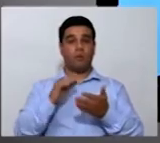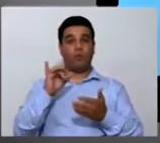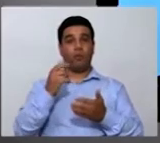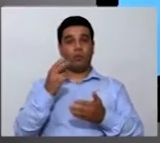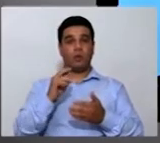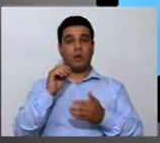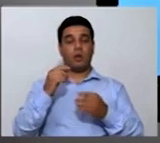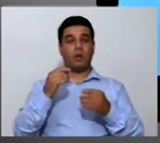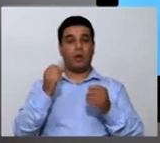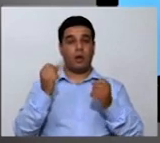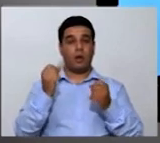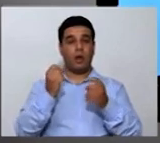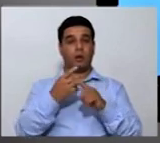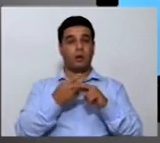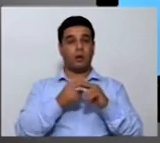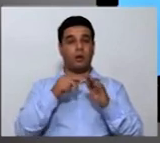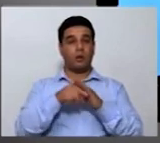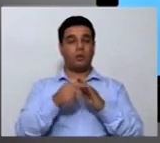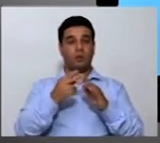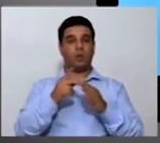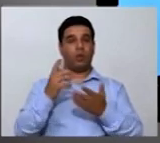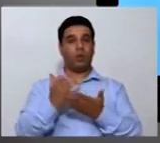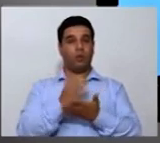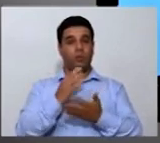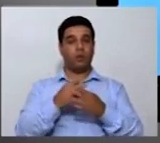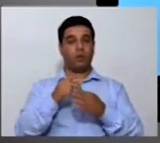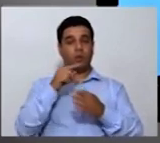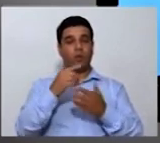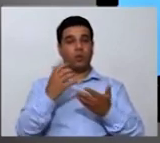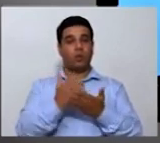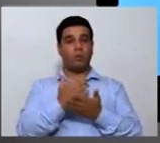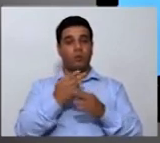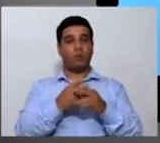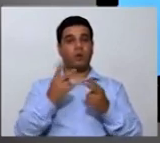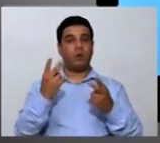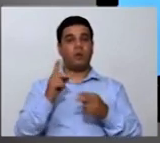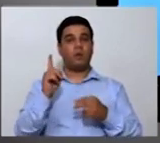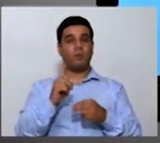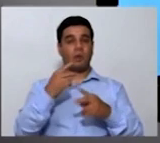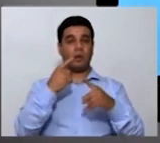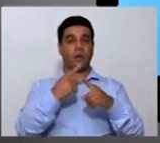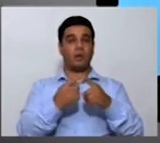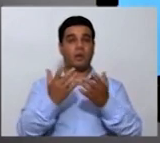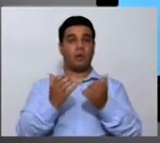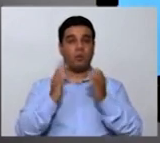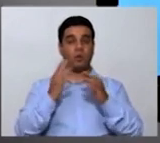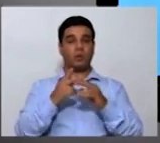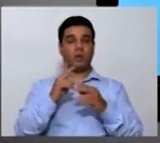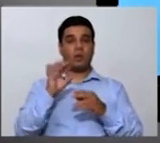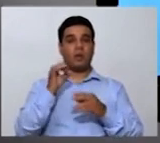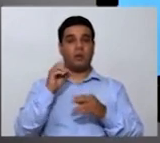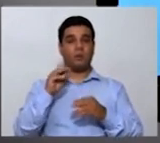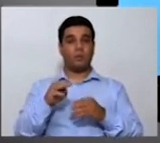Funksiyaning aniqlanish sohasini toping. Aniqlanish sohasi nima edi? X qabul qiluvchi